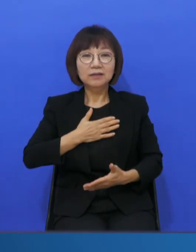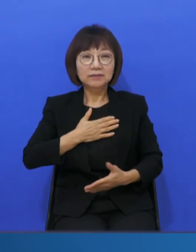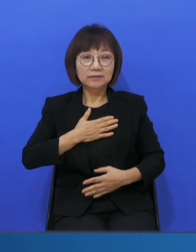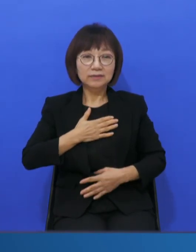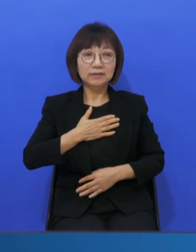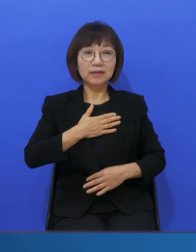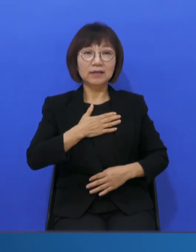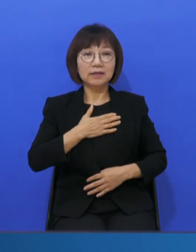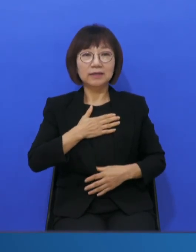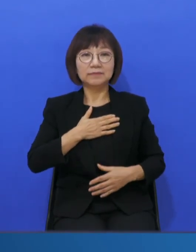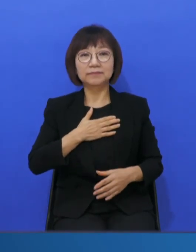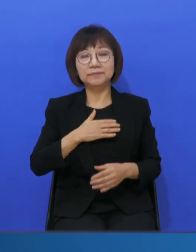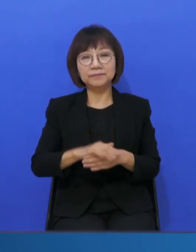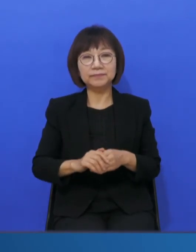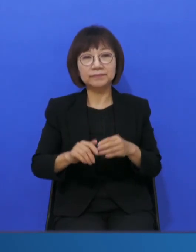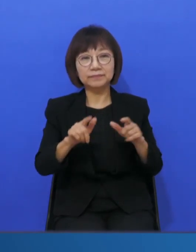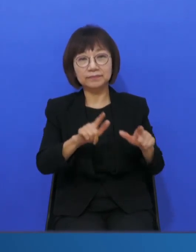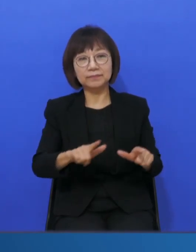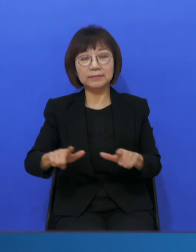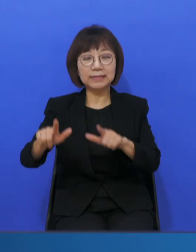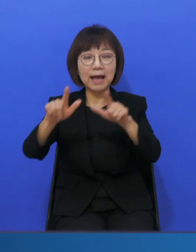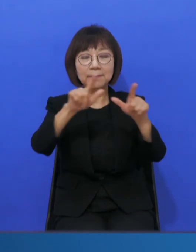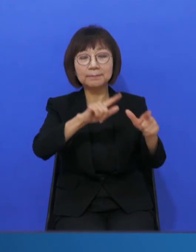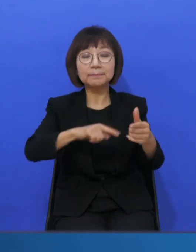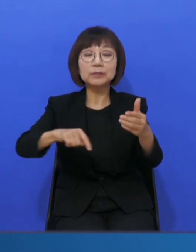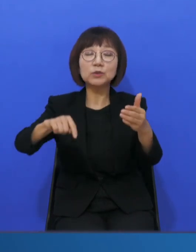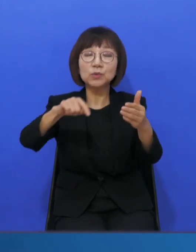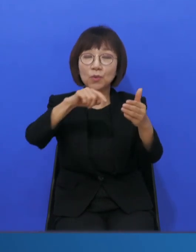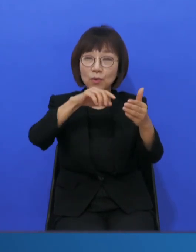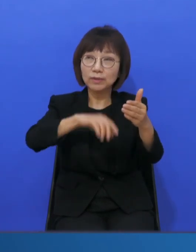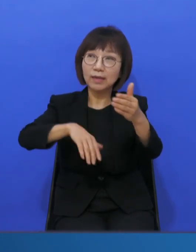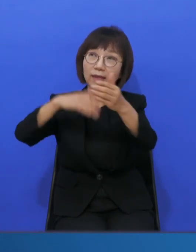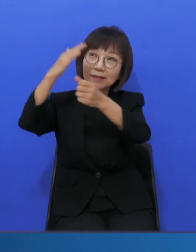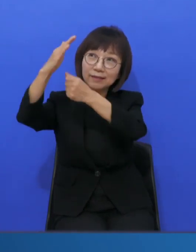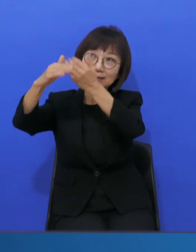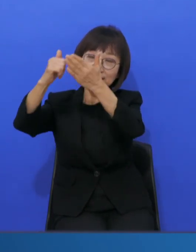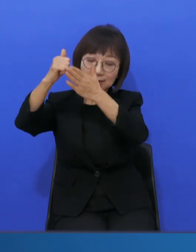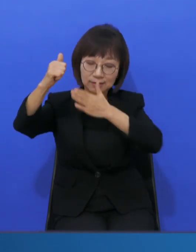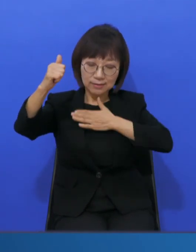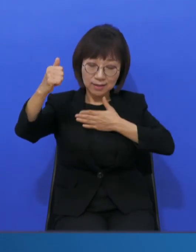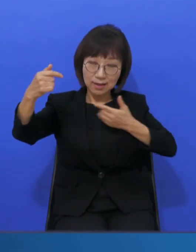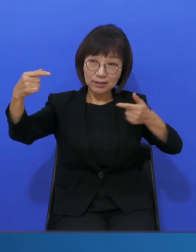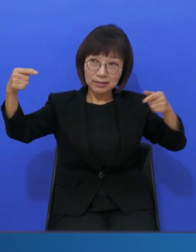주여 나의 삶 속에